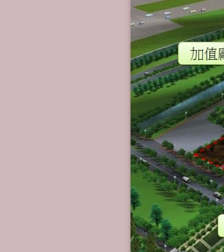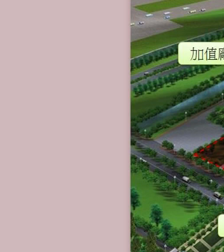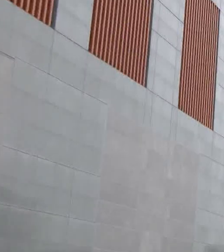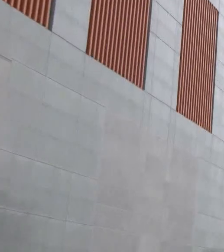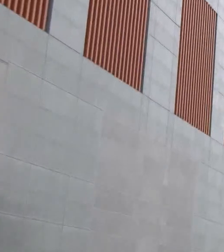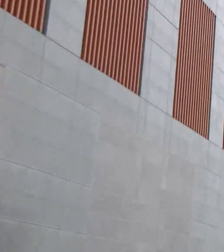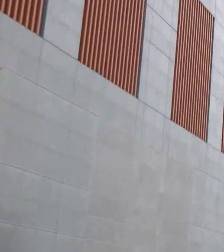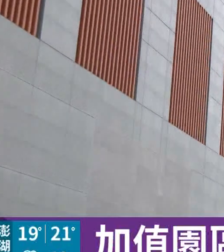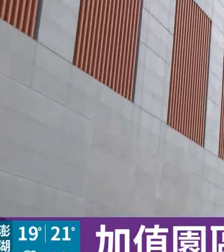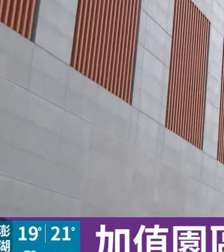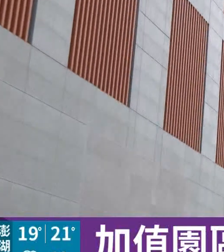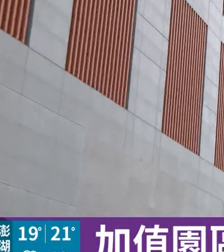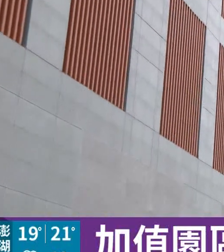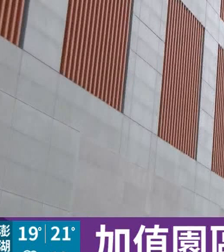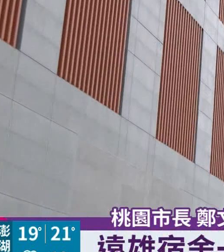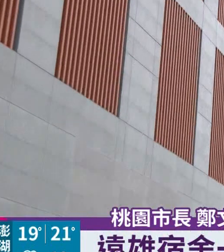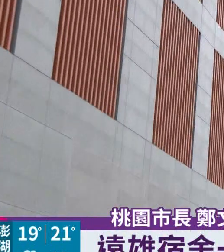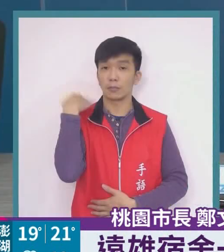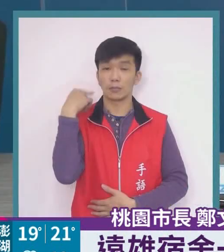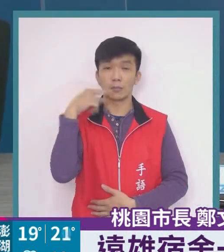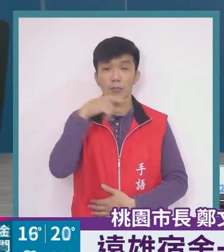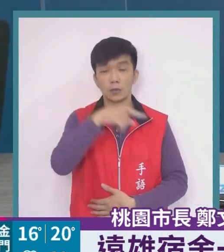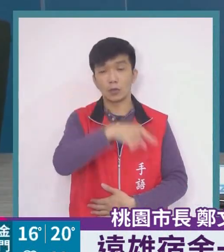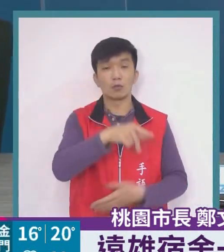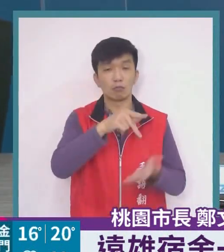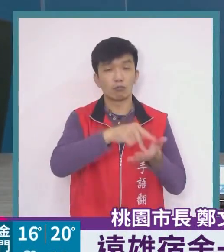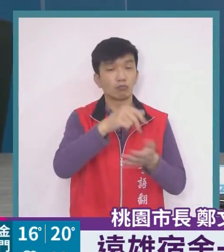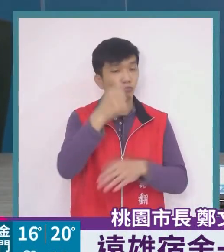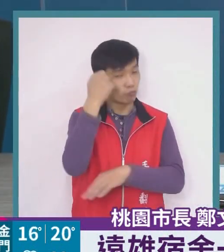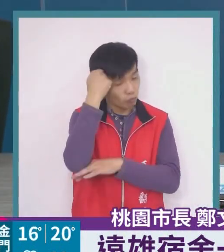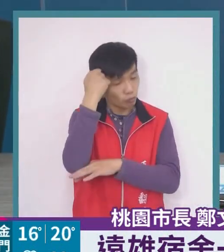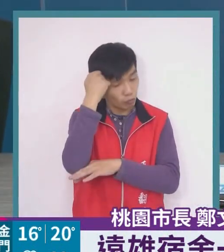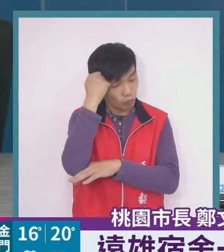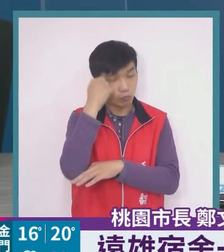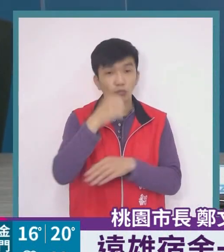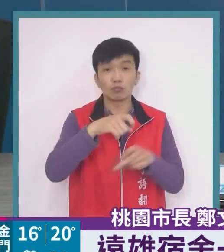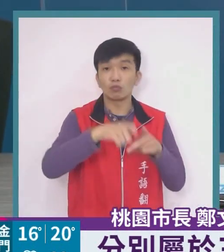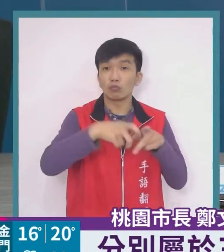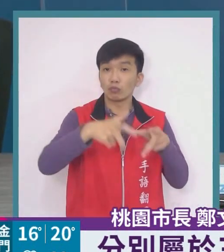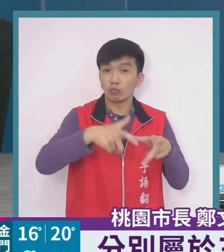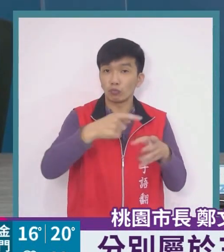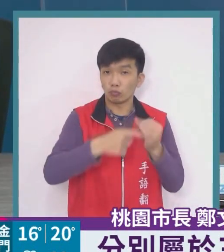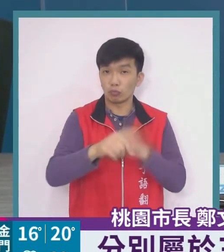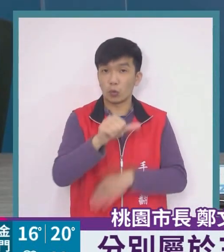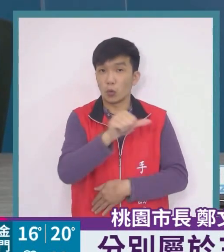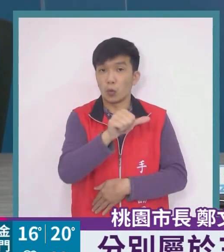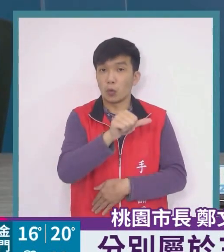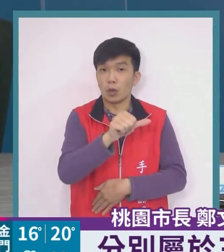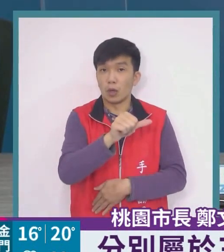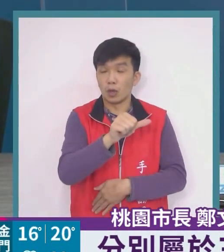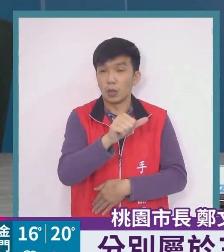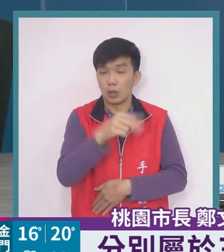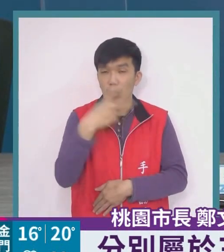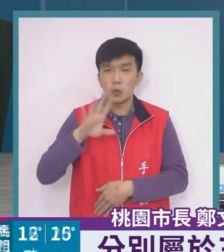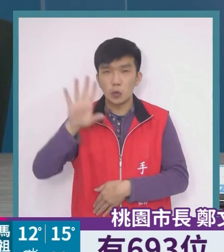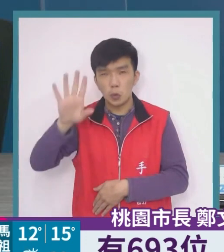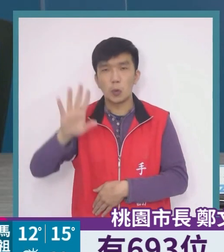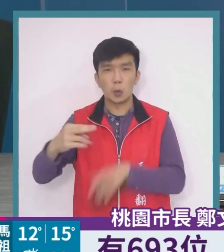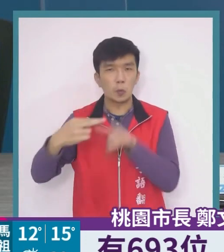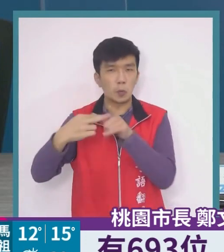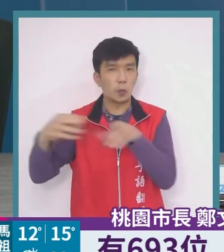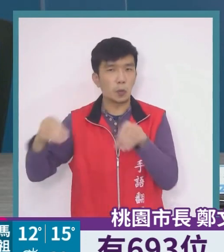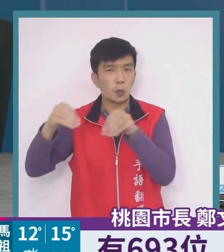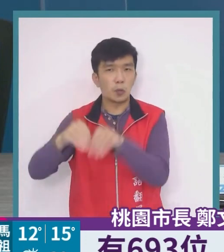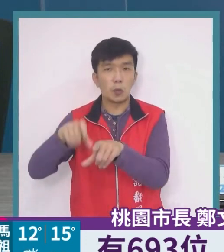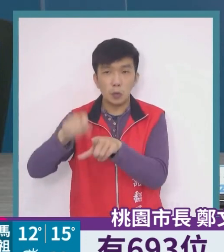检3次以上。 远雄宿舍一共有5个厂商，分别属于3家中介公司，有